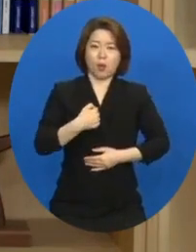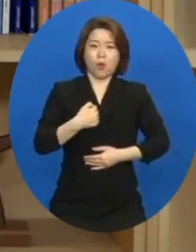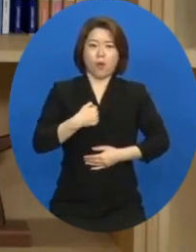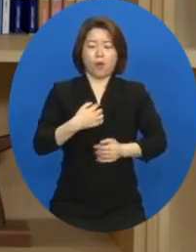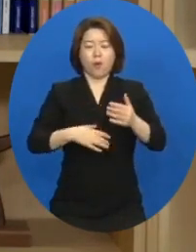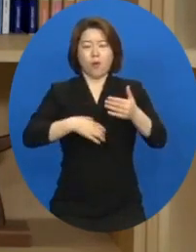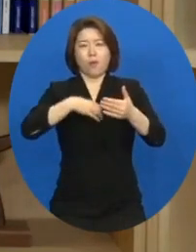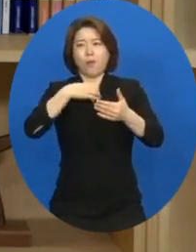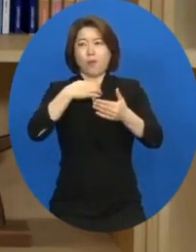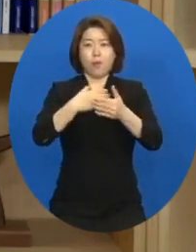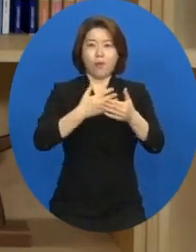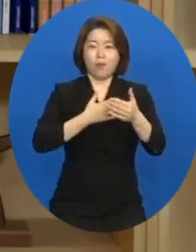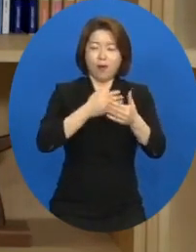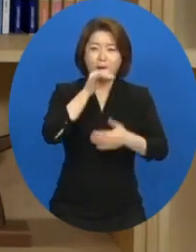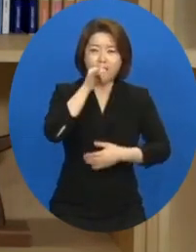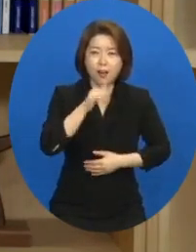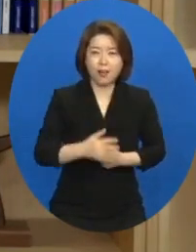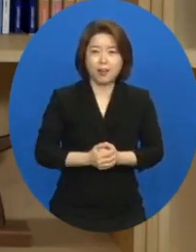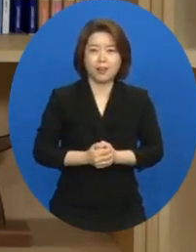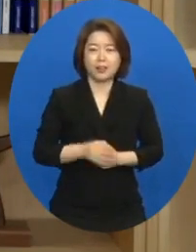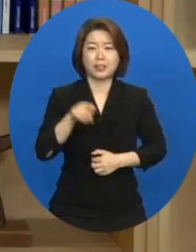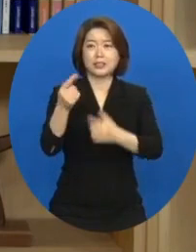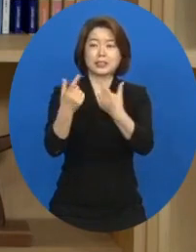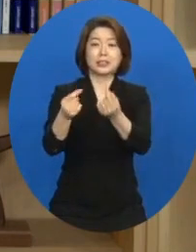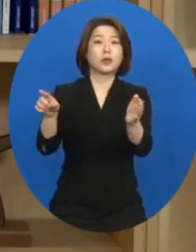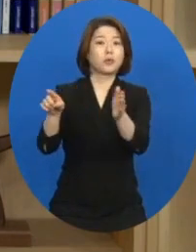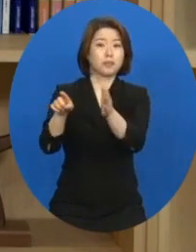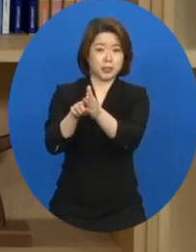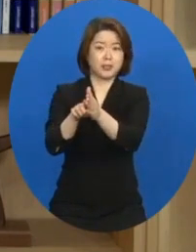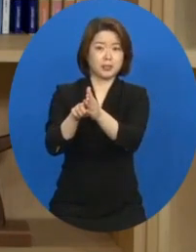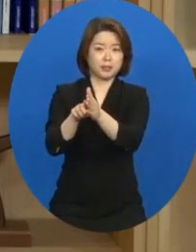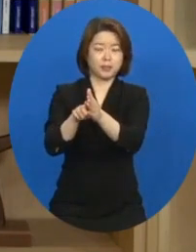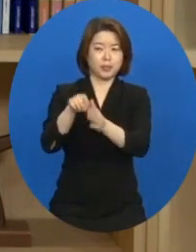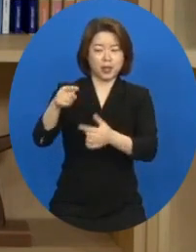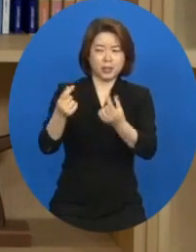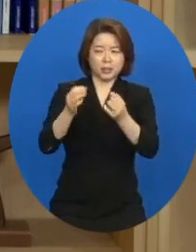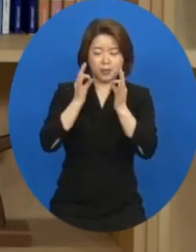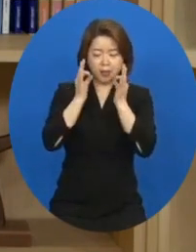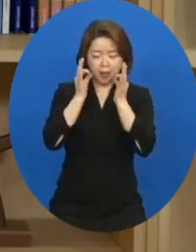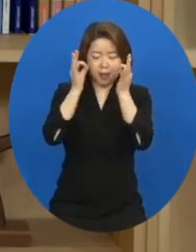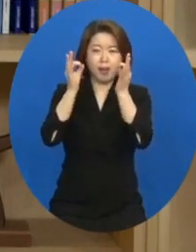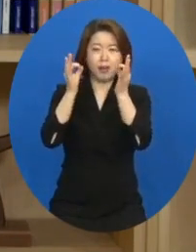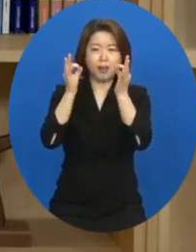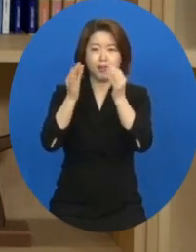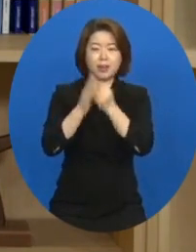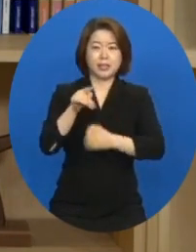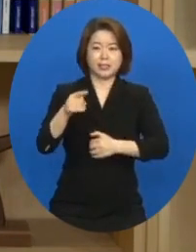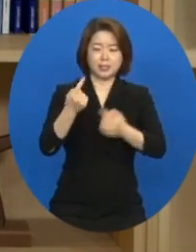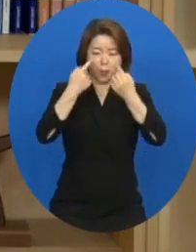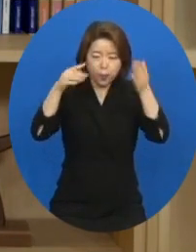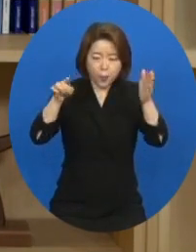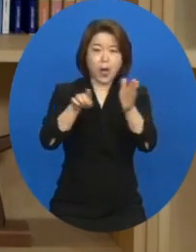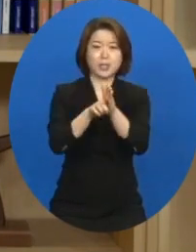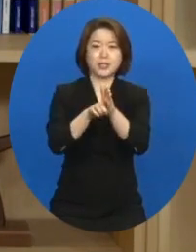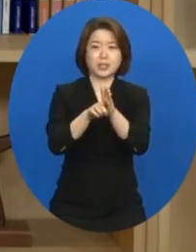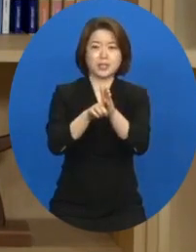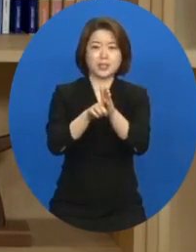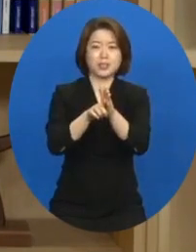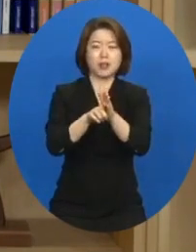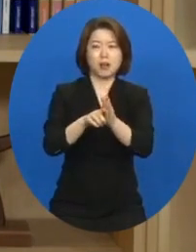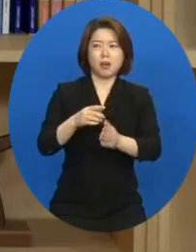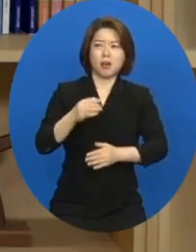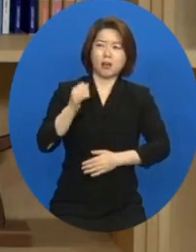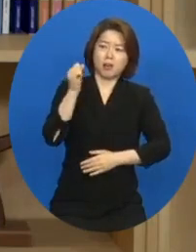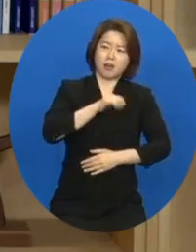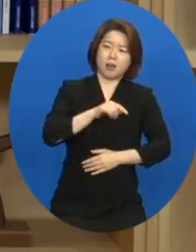벅차게 다가왔습니다 그런 믿음 그런 간절함 그럴 확신 정크